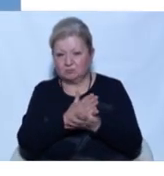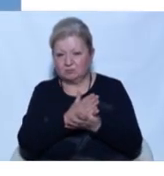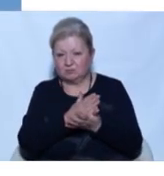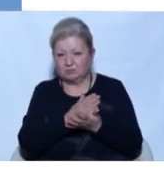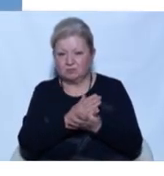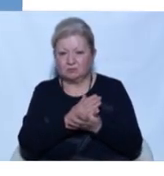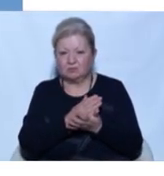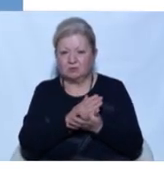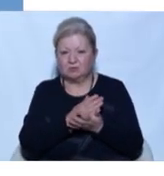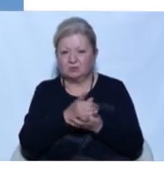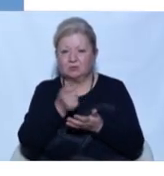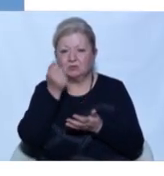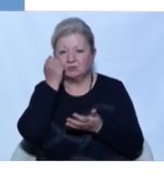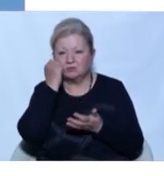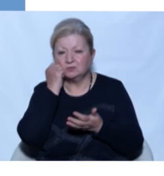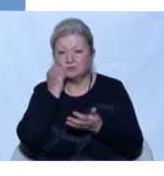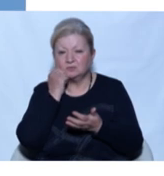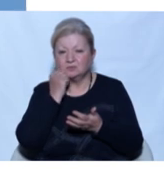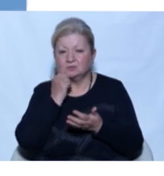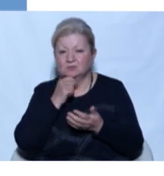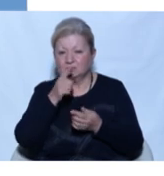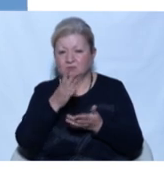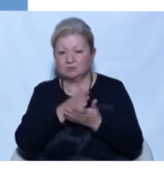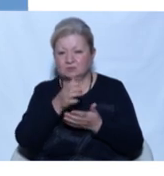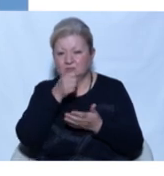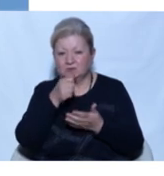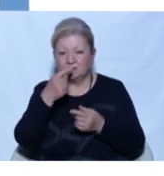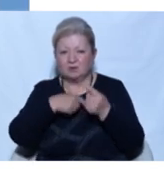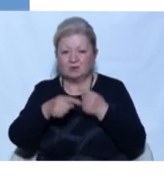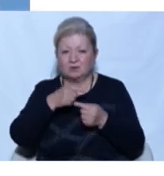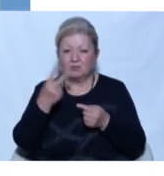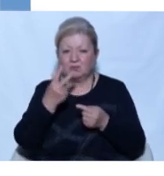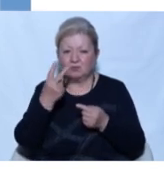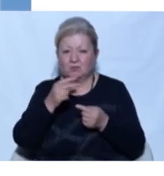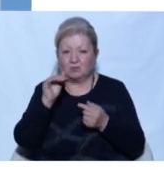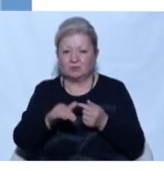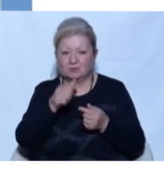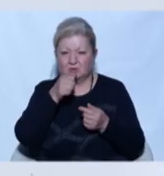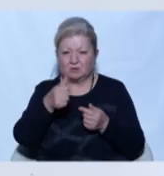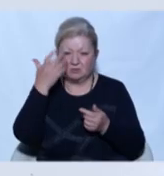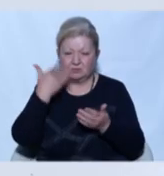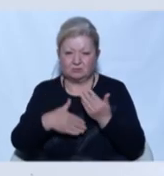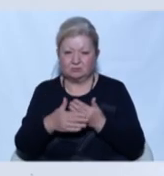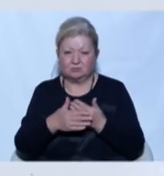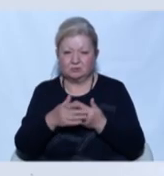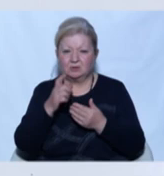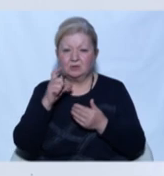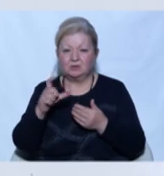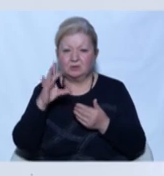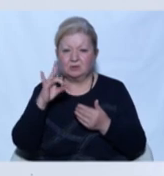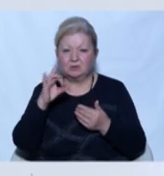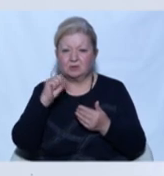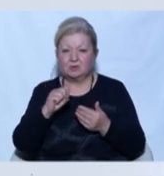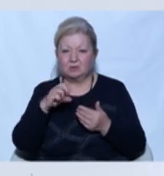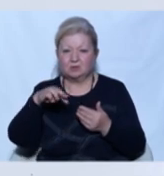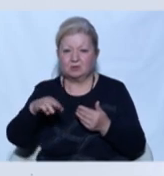კლავდიო ერატოსთენეს რუკას, რომელიც ძველი წელთაღრიცხვის მეორე ათასწლეულში შეიქმნა. ეს ერატოსთენემ, რომელმაც